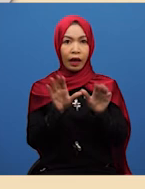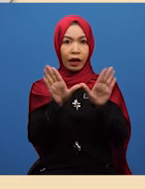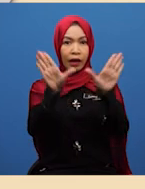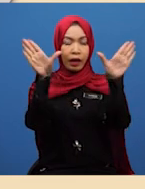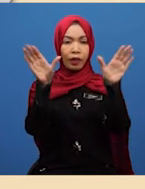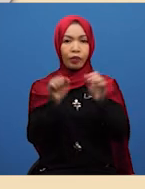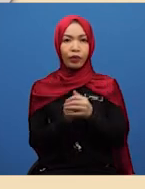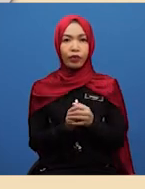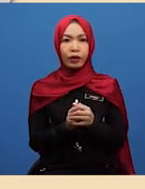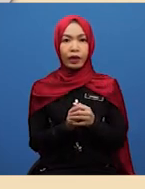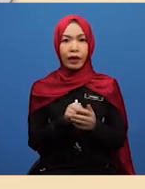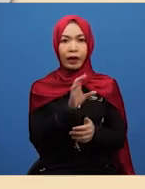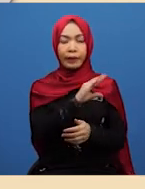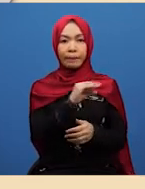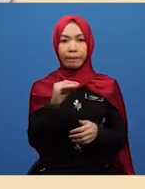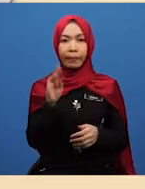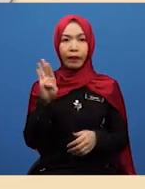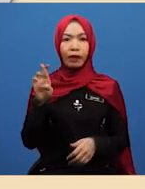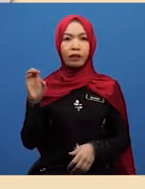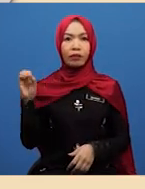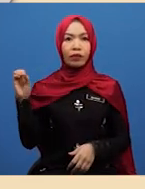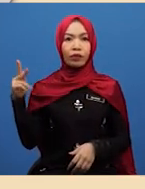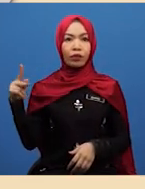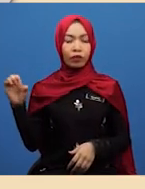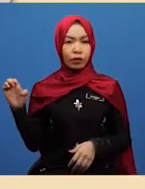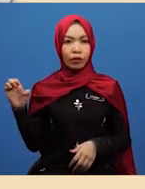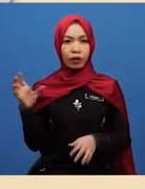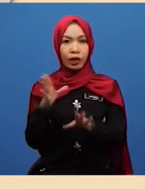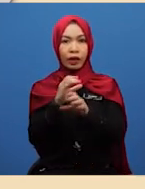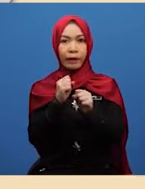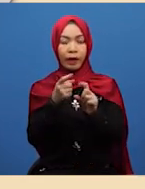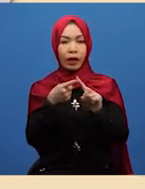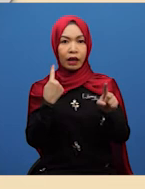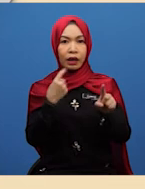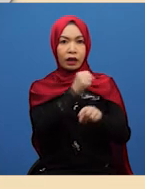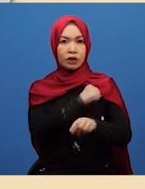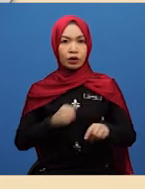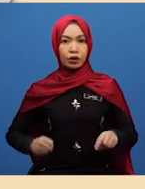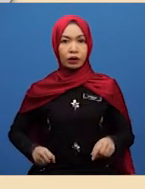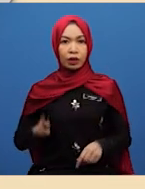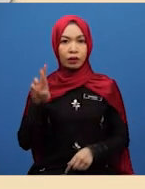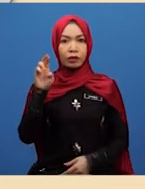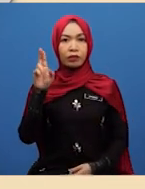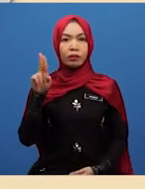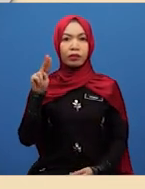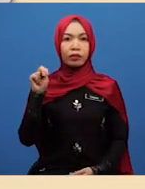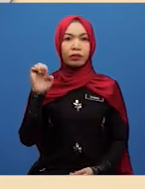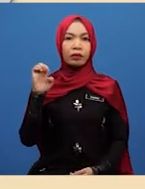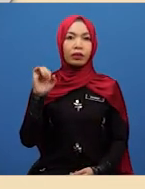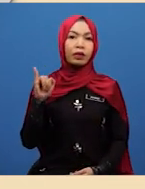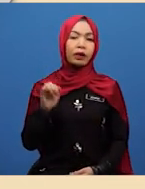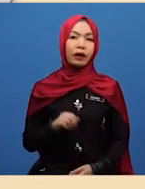dan seluruh lembangan Sungai Baram daripada Sultan Brunei dengan bayaran ufti